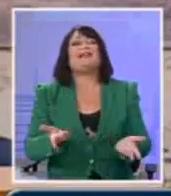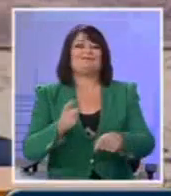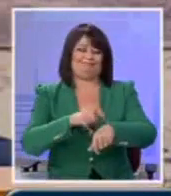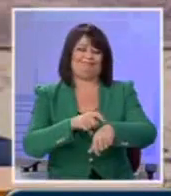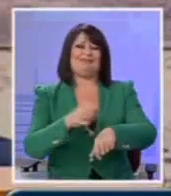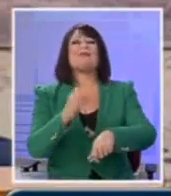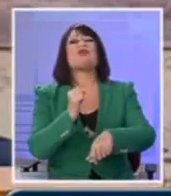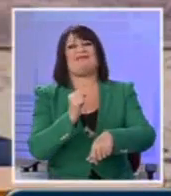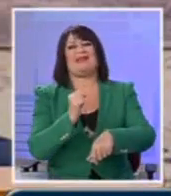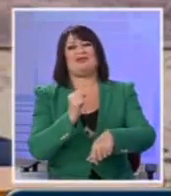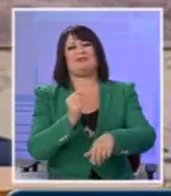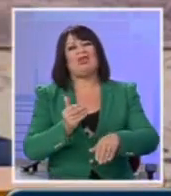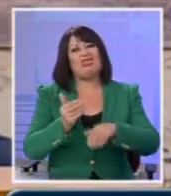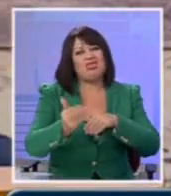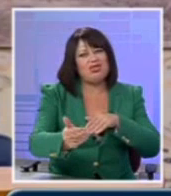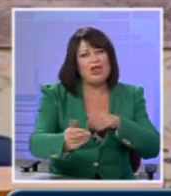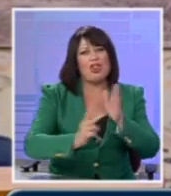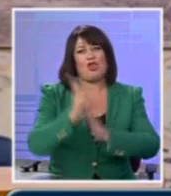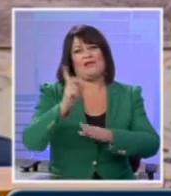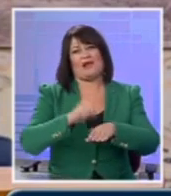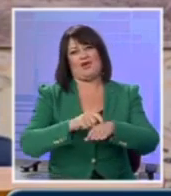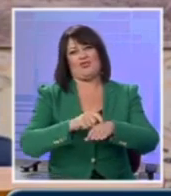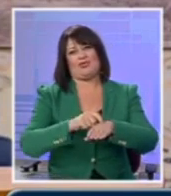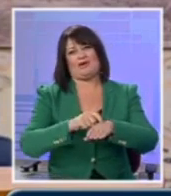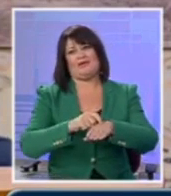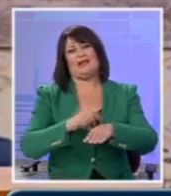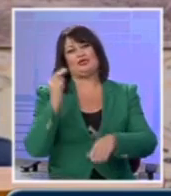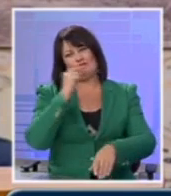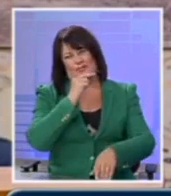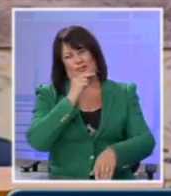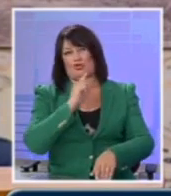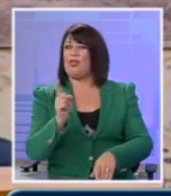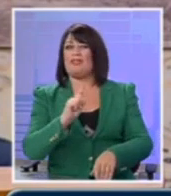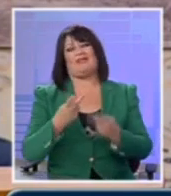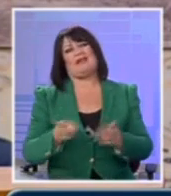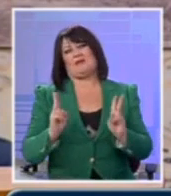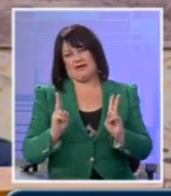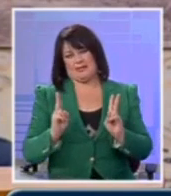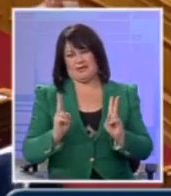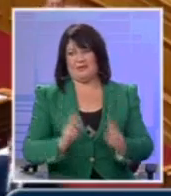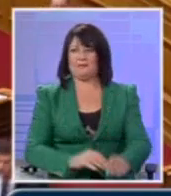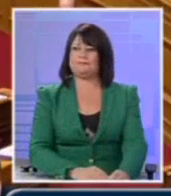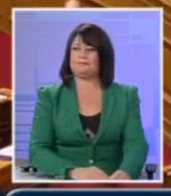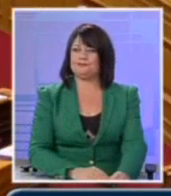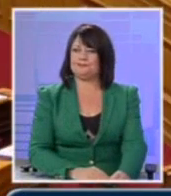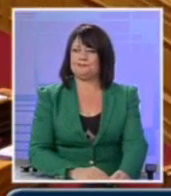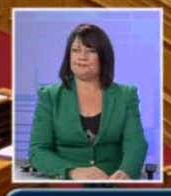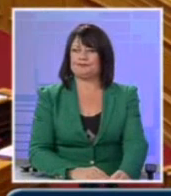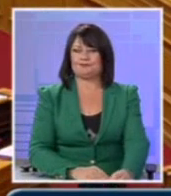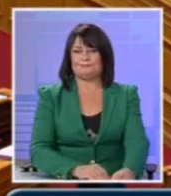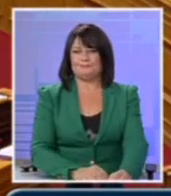είναι δυνατόν, θα περάσουμε τη 12η για να αρχίσει ο Πρωθυπουργός και δεν επιτρέπεται. Κύριε Δρίτσα, έχετε το